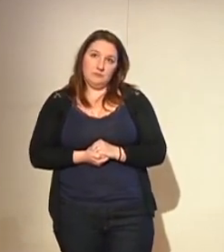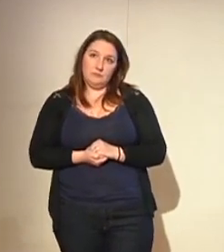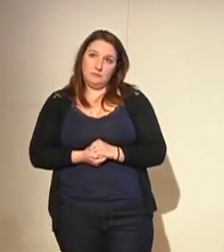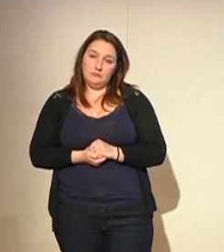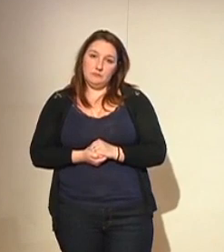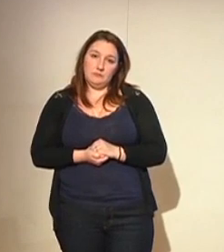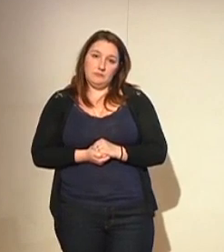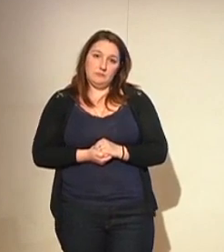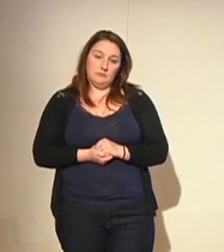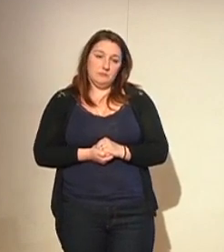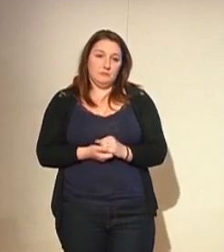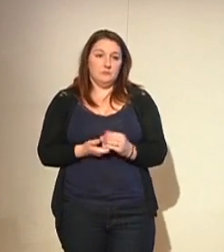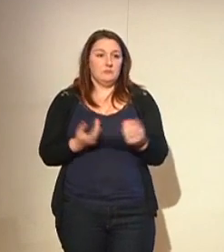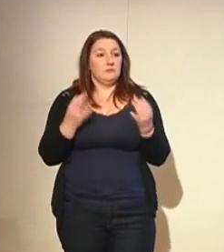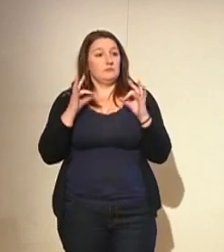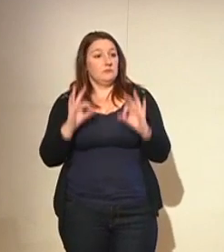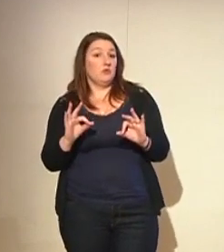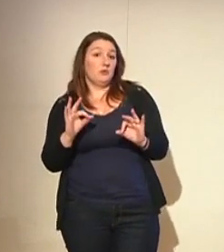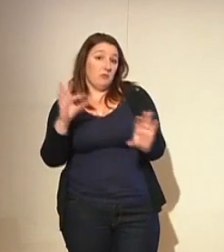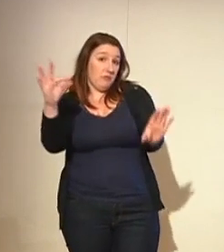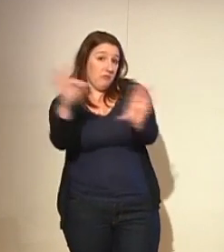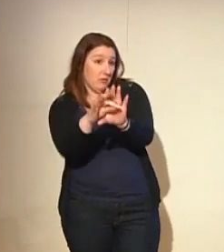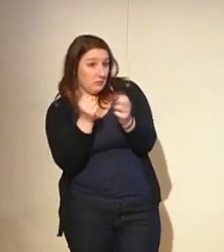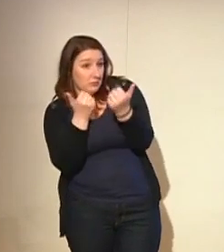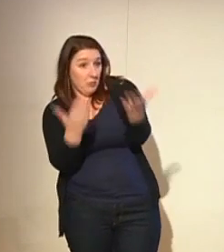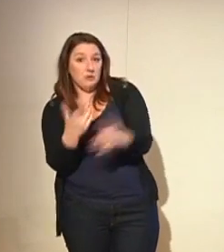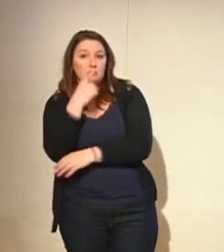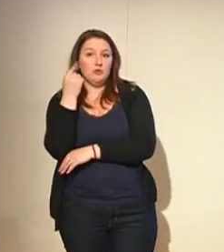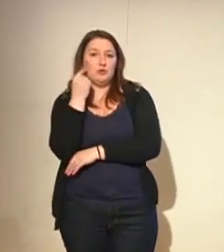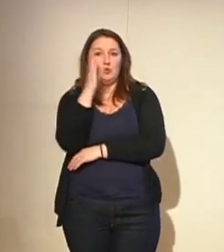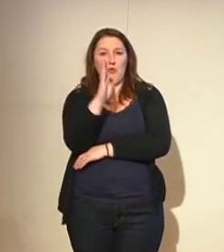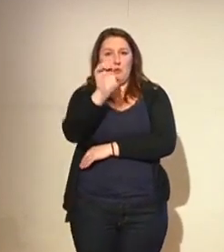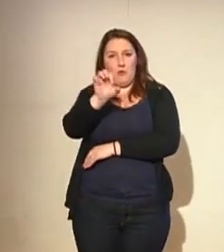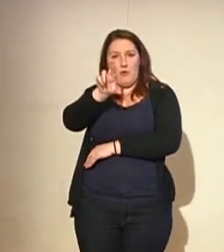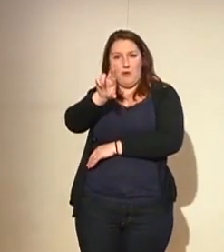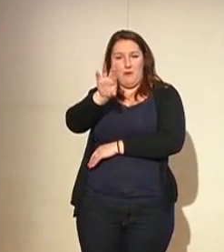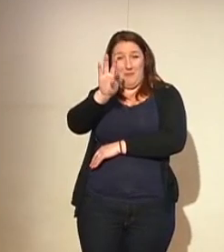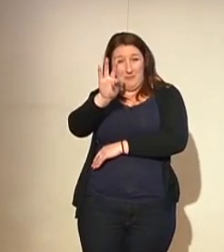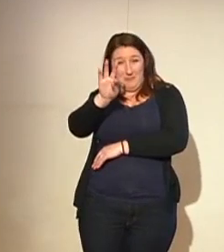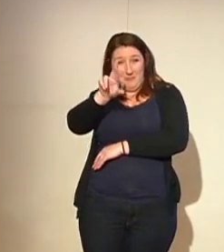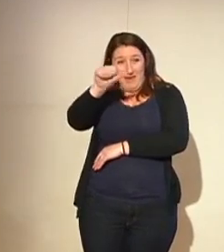BR et donc je soumets au vote monsieur mertrand qui est pour